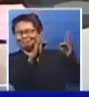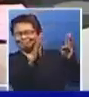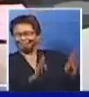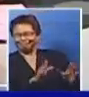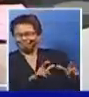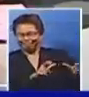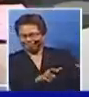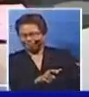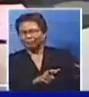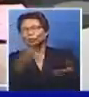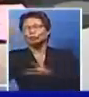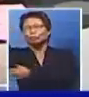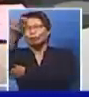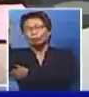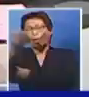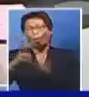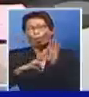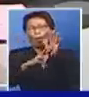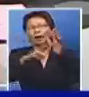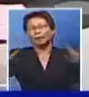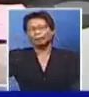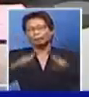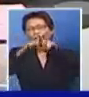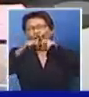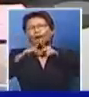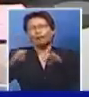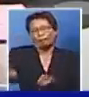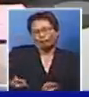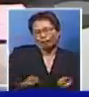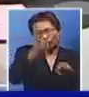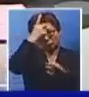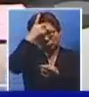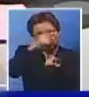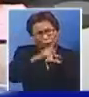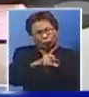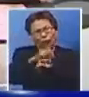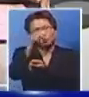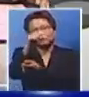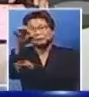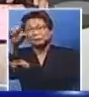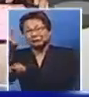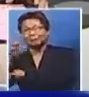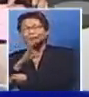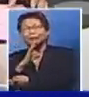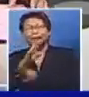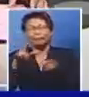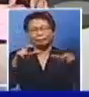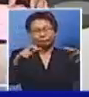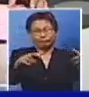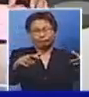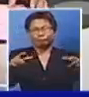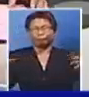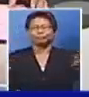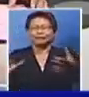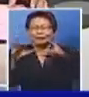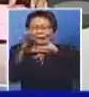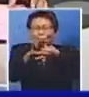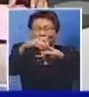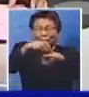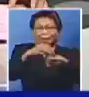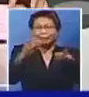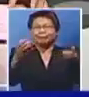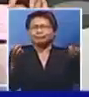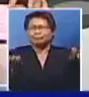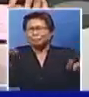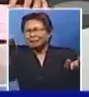Berucap merasmikan mesyuarat perwakilan UMNO bahagian Bukit Bintang, Datuk Seri Dr. Ahmad Zahid menegaskan parti gabungan dalam BN tidak